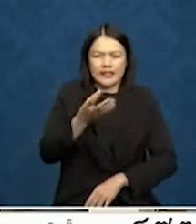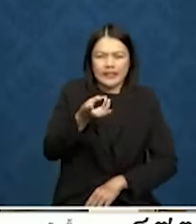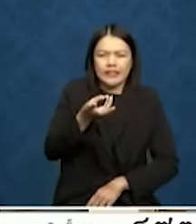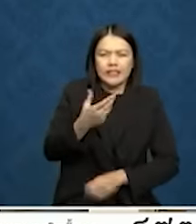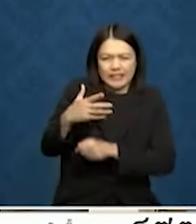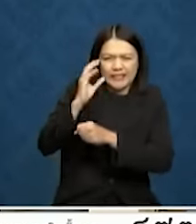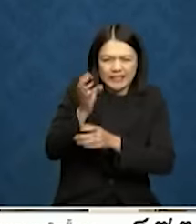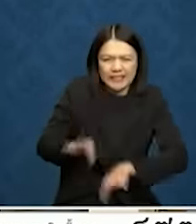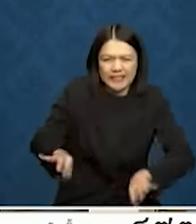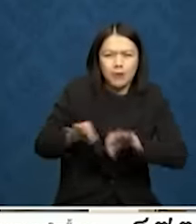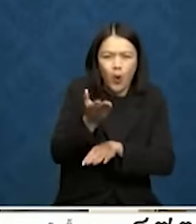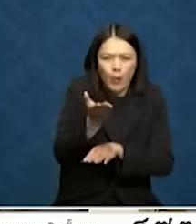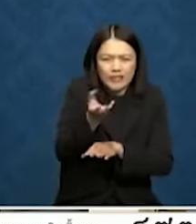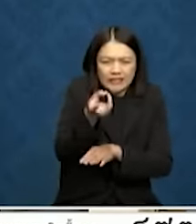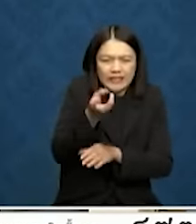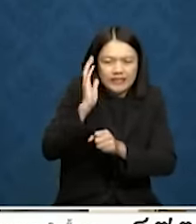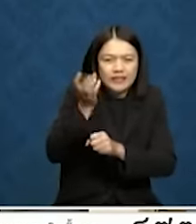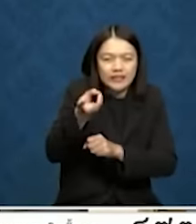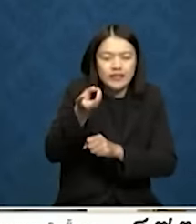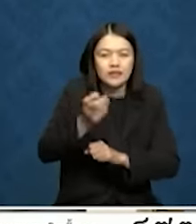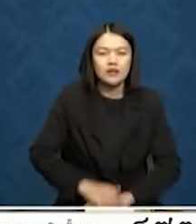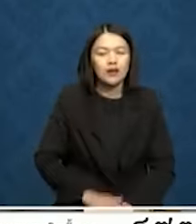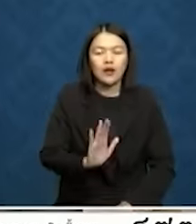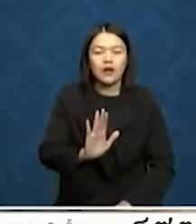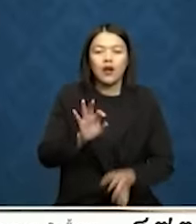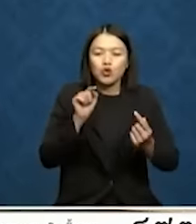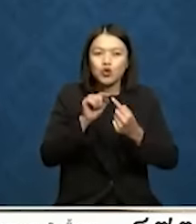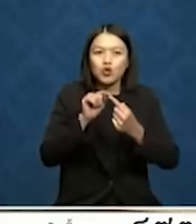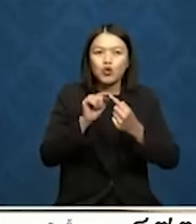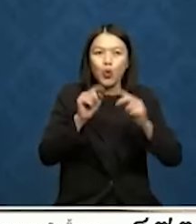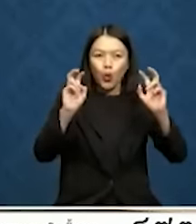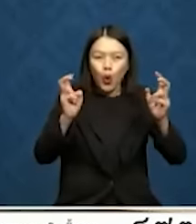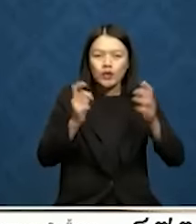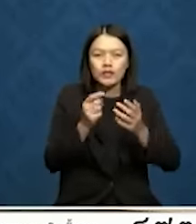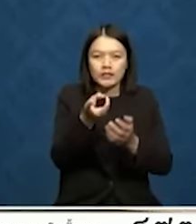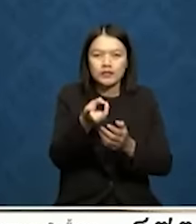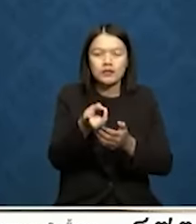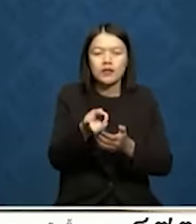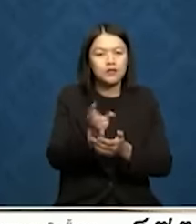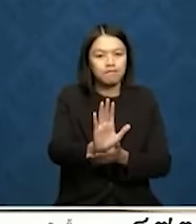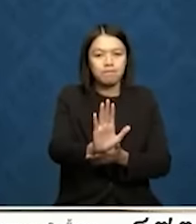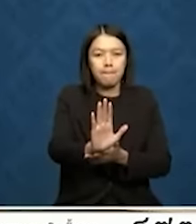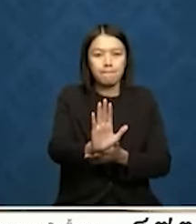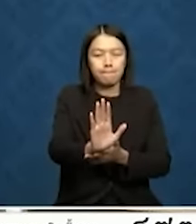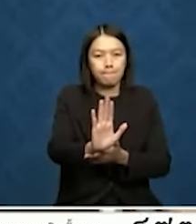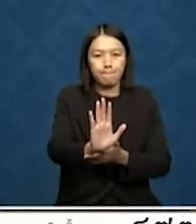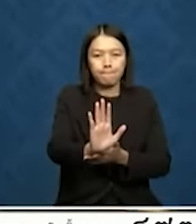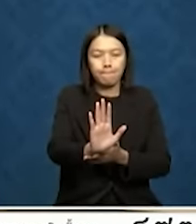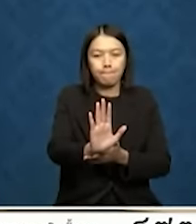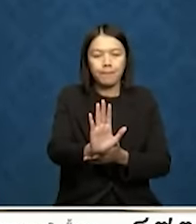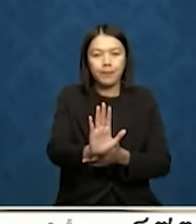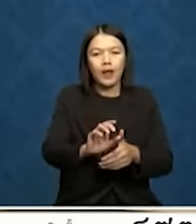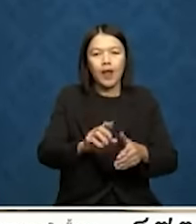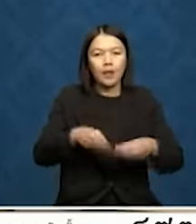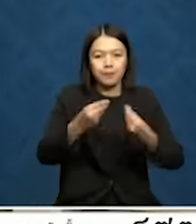าเป็นสิ่งที่สำคัญขอความกรุณาท่านประธานนิดเดียวครับเพราะว่าเป็นเรื่องของยติหรือไม่ใช่ยตินะครับท่านประธานนิดเดียวครับ ประเด็นนี้ผมไม่